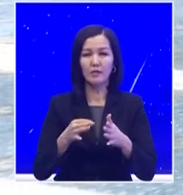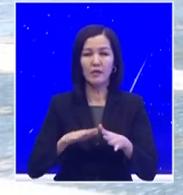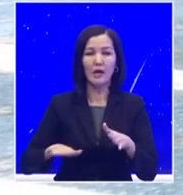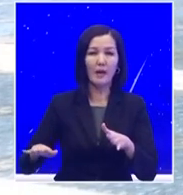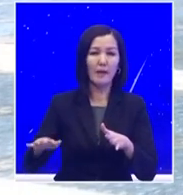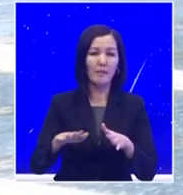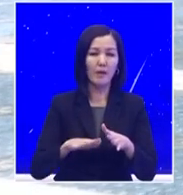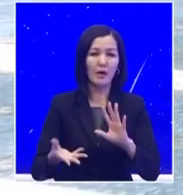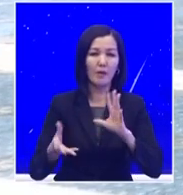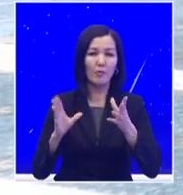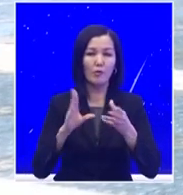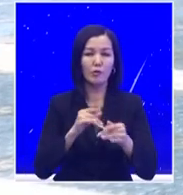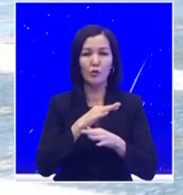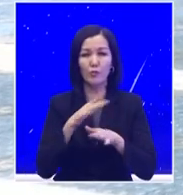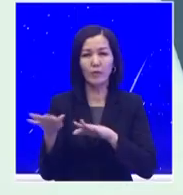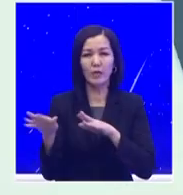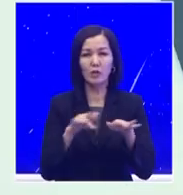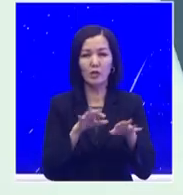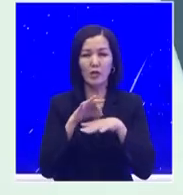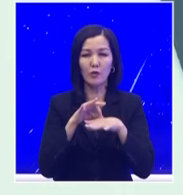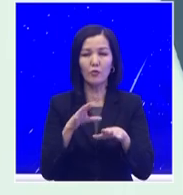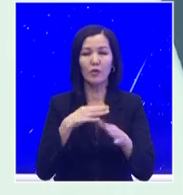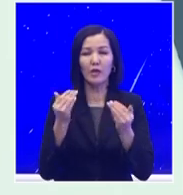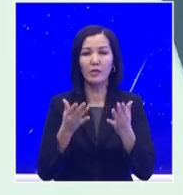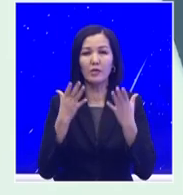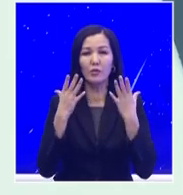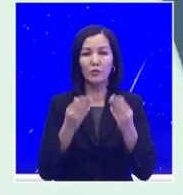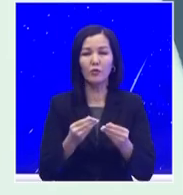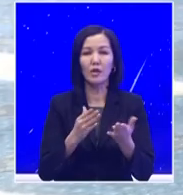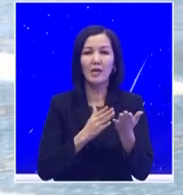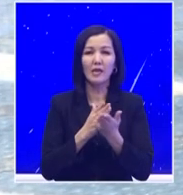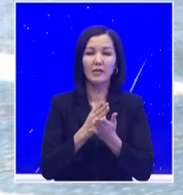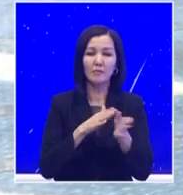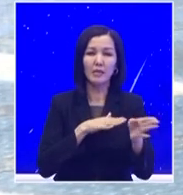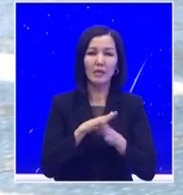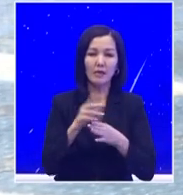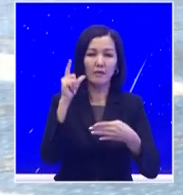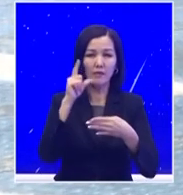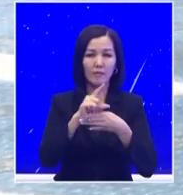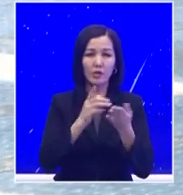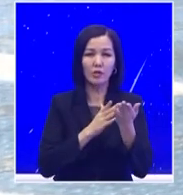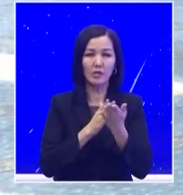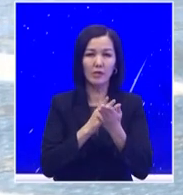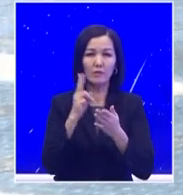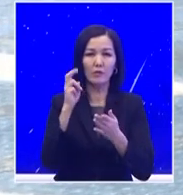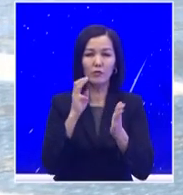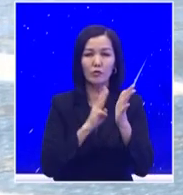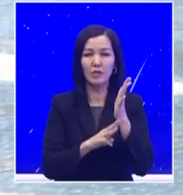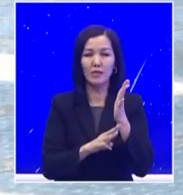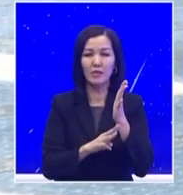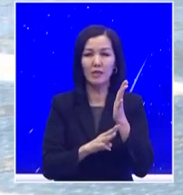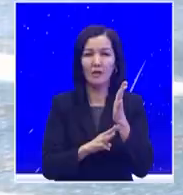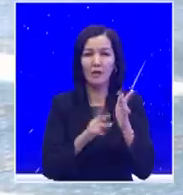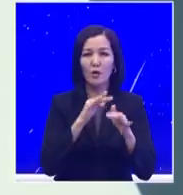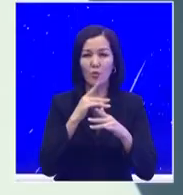да көптеген шаралар өтті. Қазіргі таңда қызмет атқарып атқан мешіттеріміз 280-ден